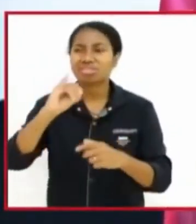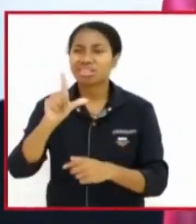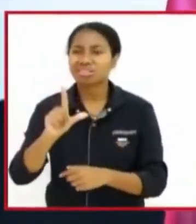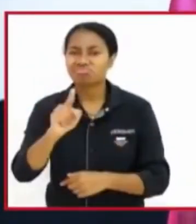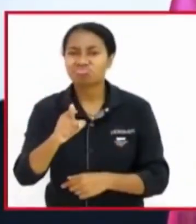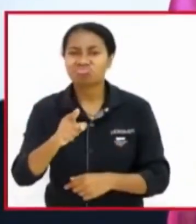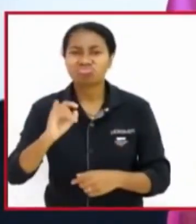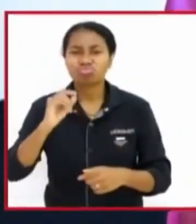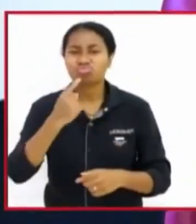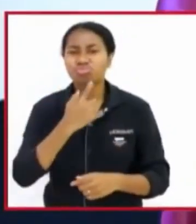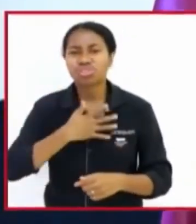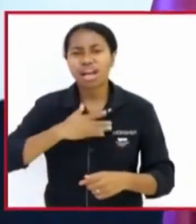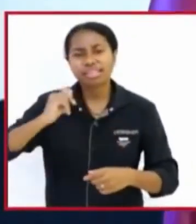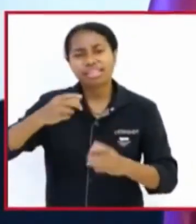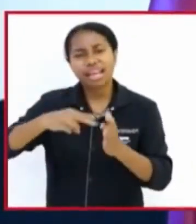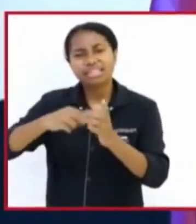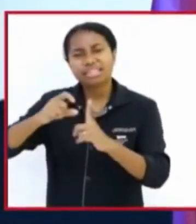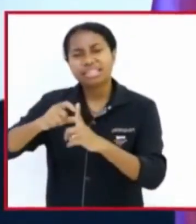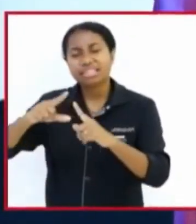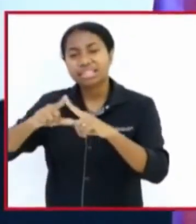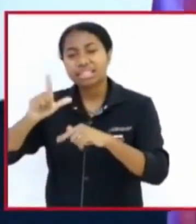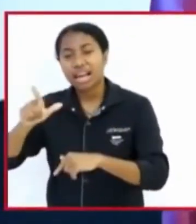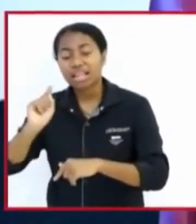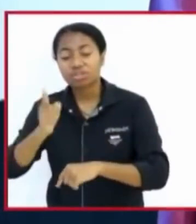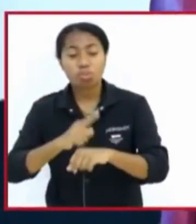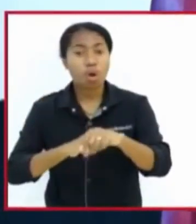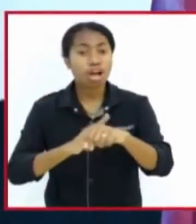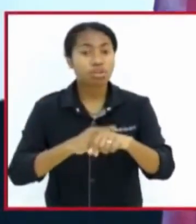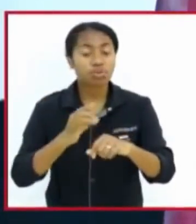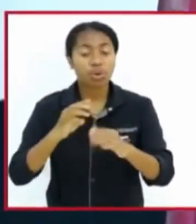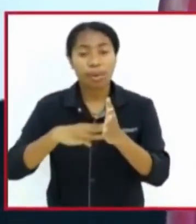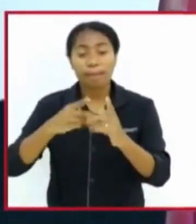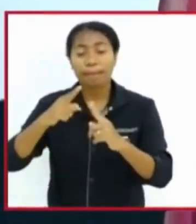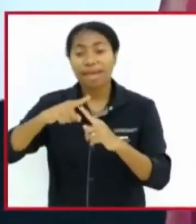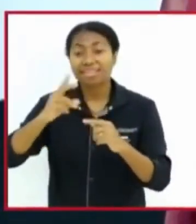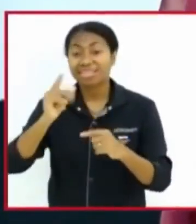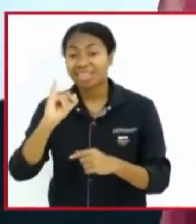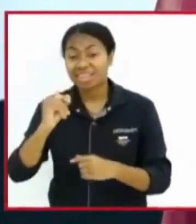Israel pada waktu itu Menteri Pertahanan Islam